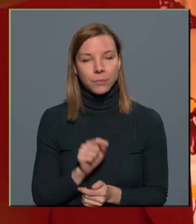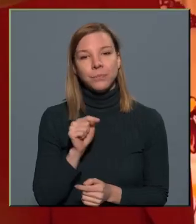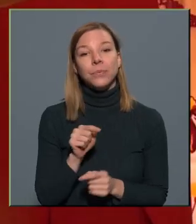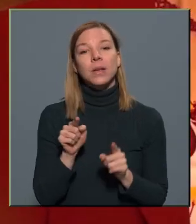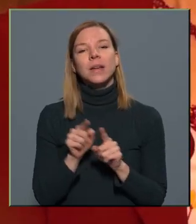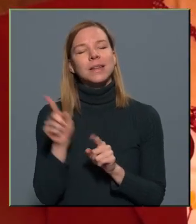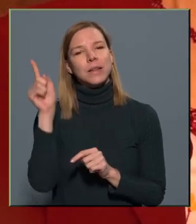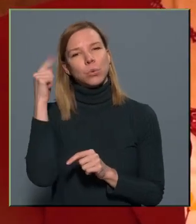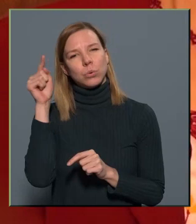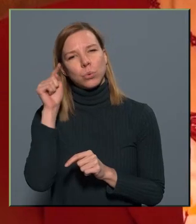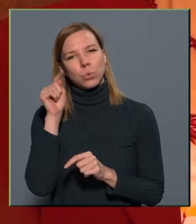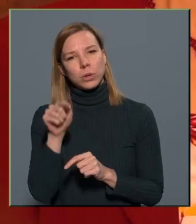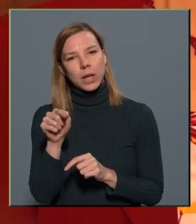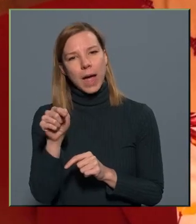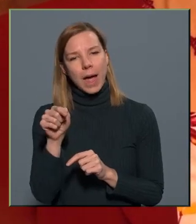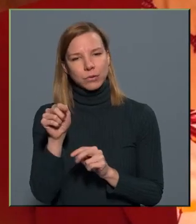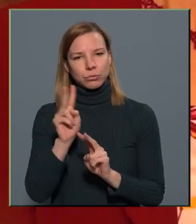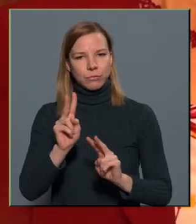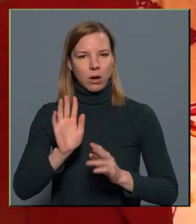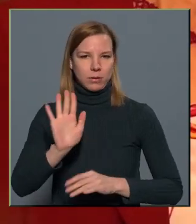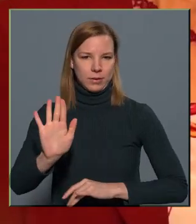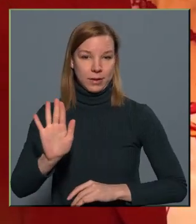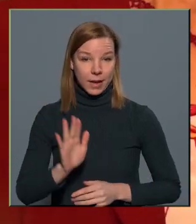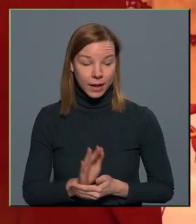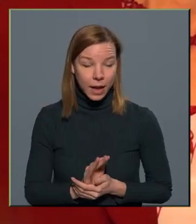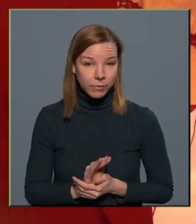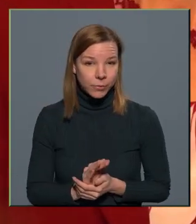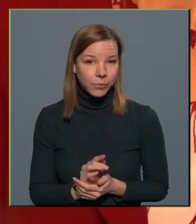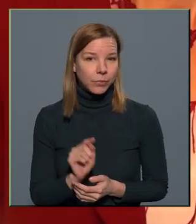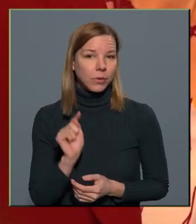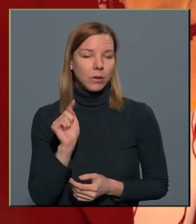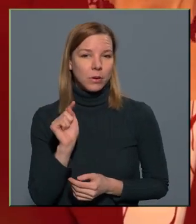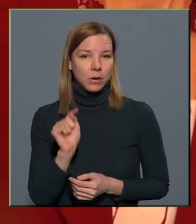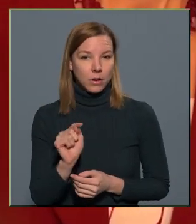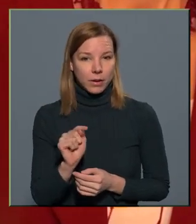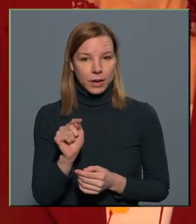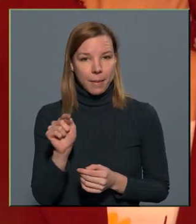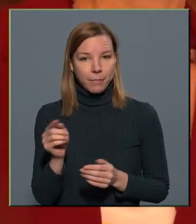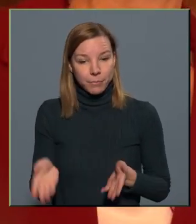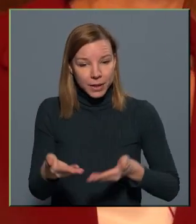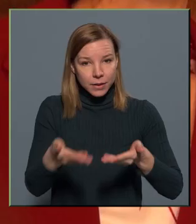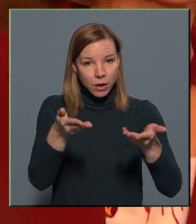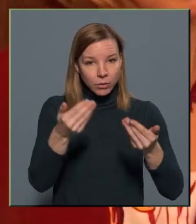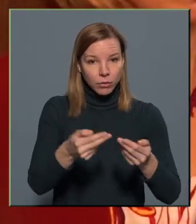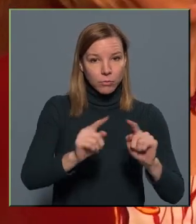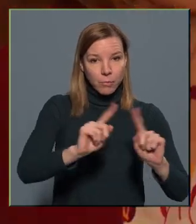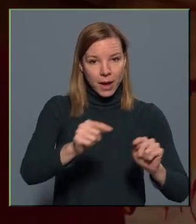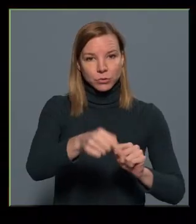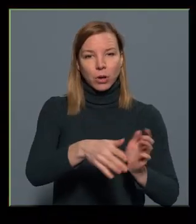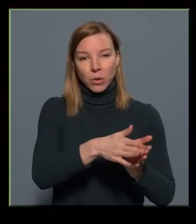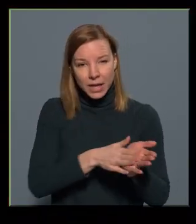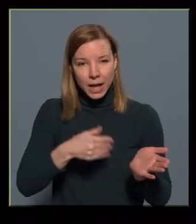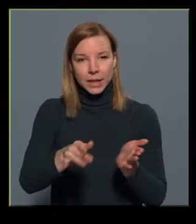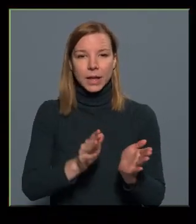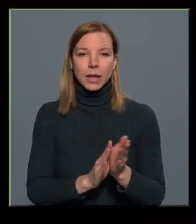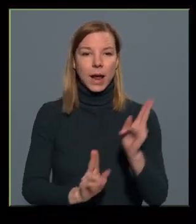tudással a tarsolyodban vajon biztatsz másokat arra, hogy vágjanak bele és nevezzenek